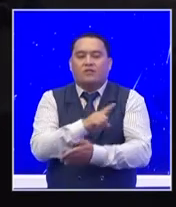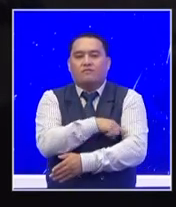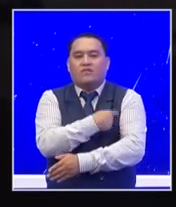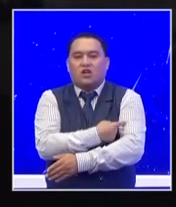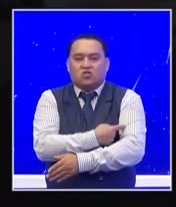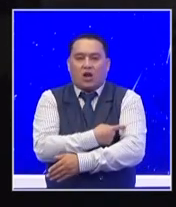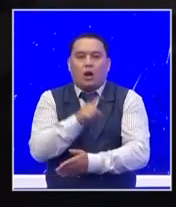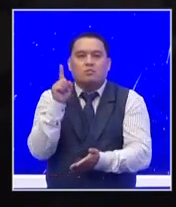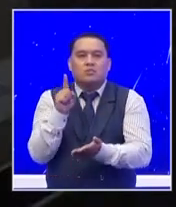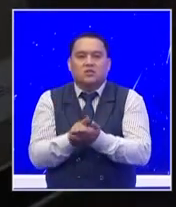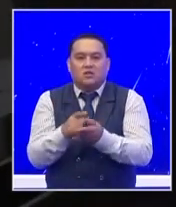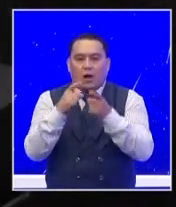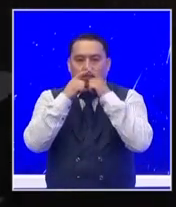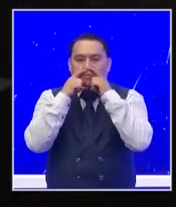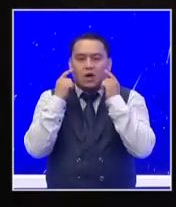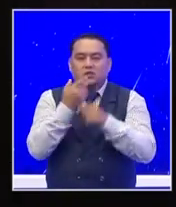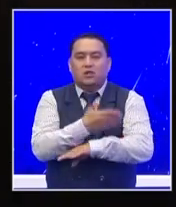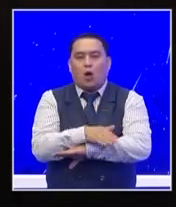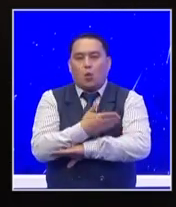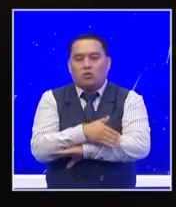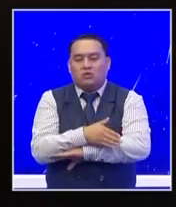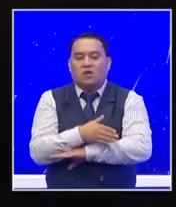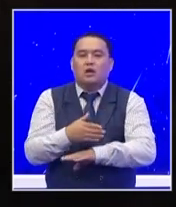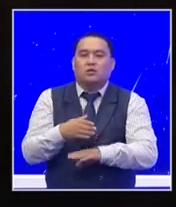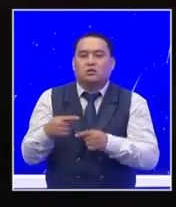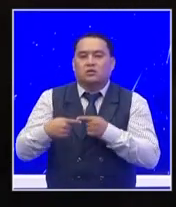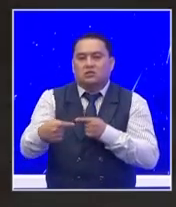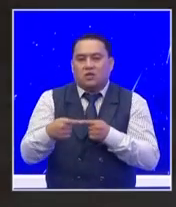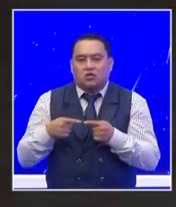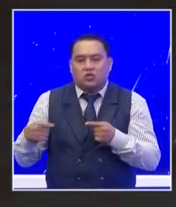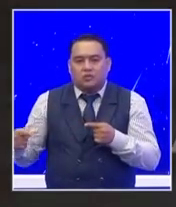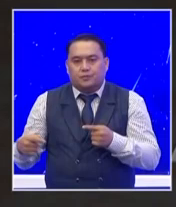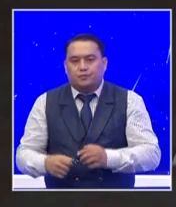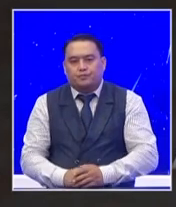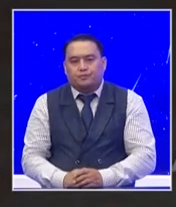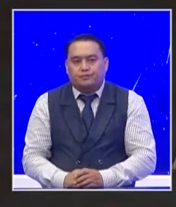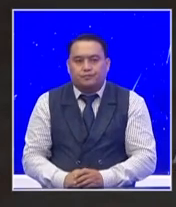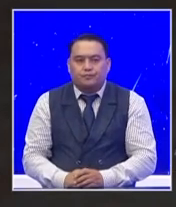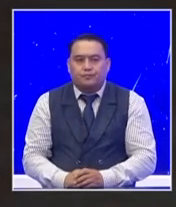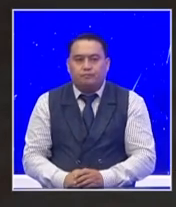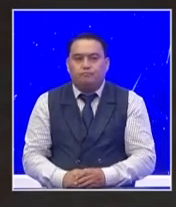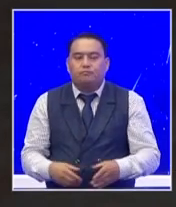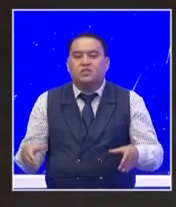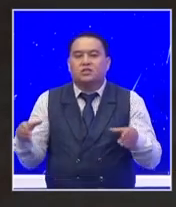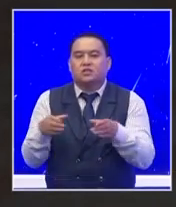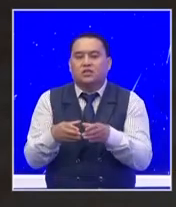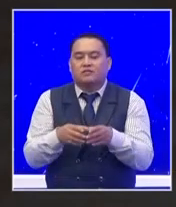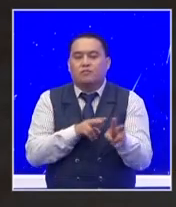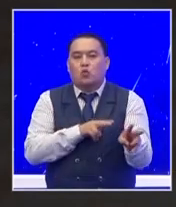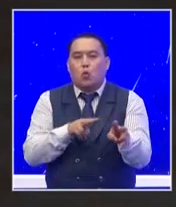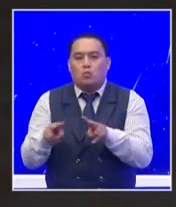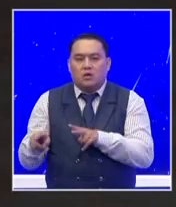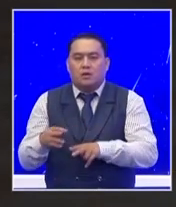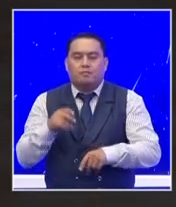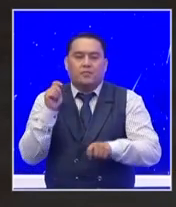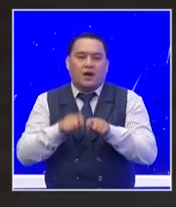врача об обязательном ношении масок на улицах и соблюдению социальной дистанции. В составе мониторинговой группы ежедневно проводятся